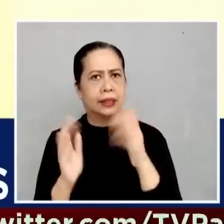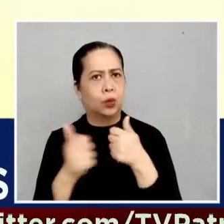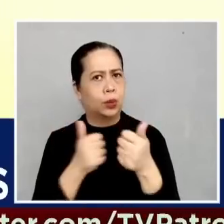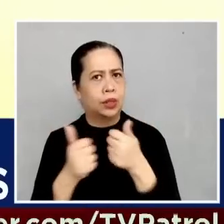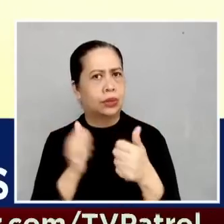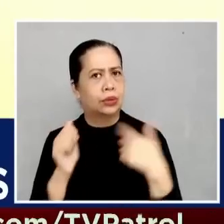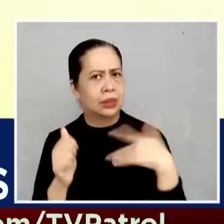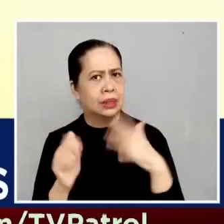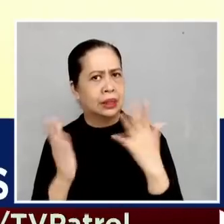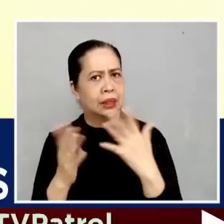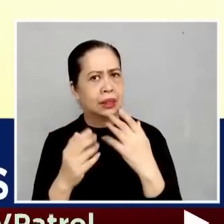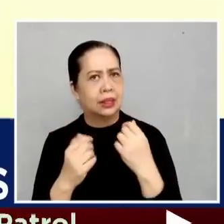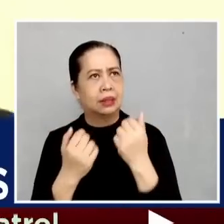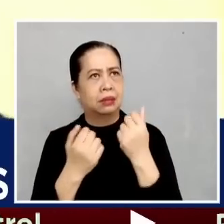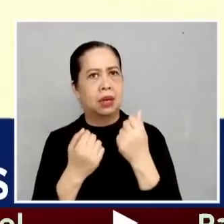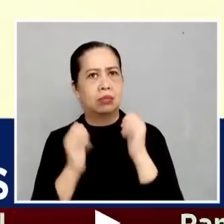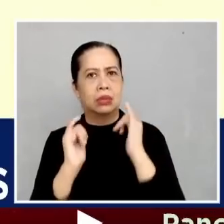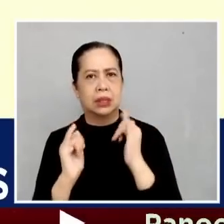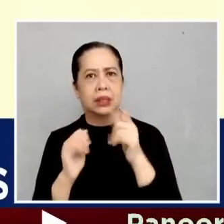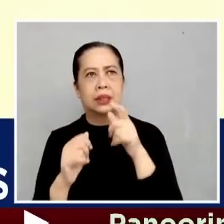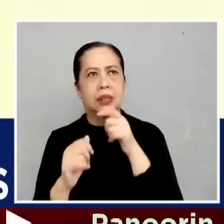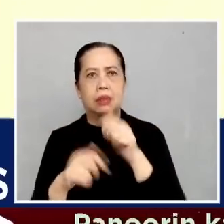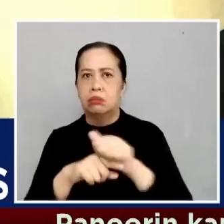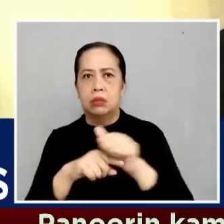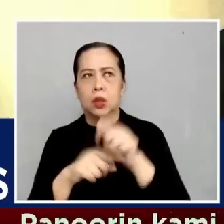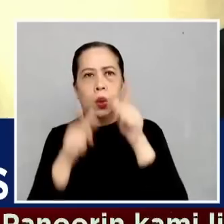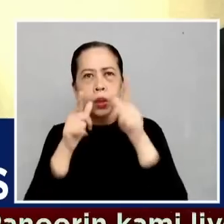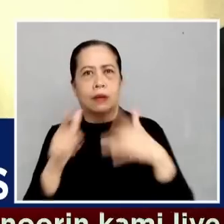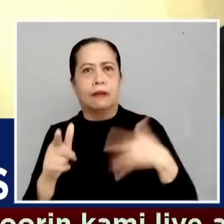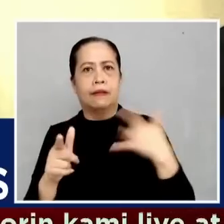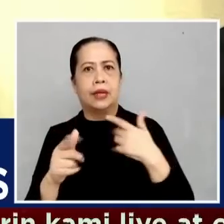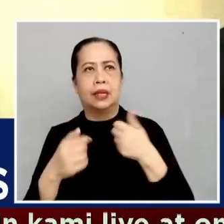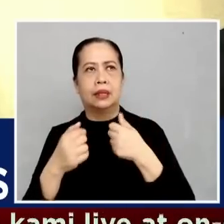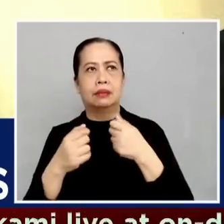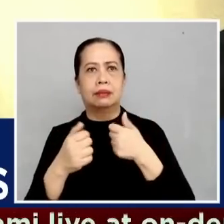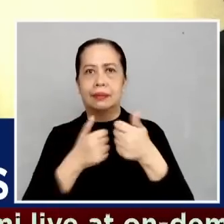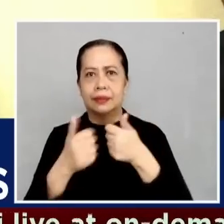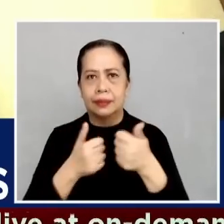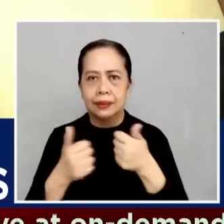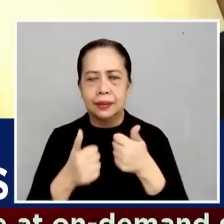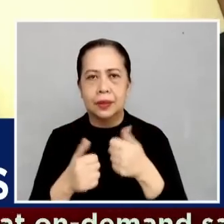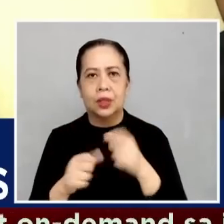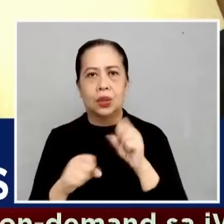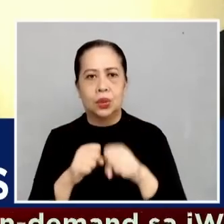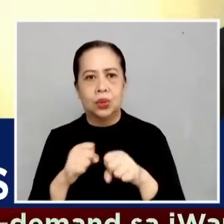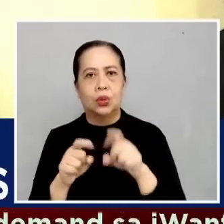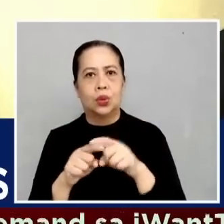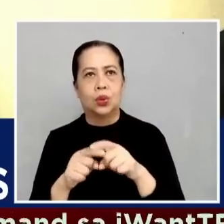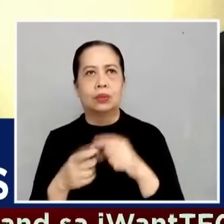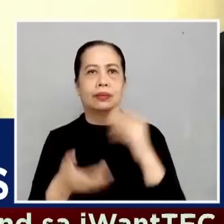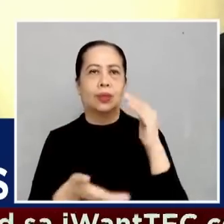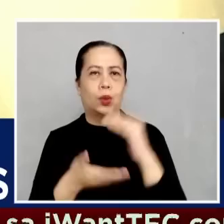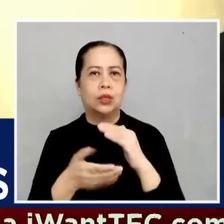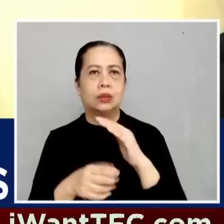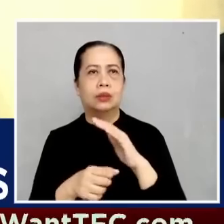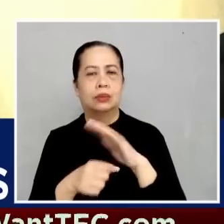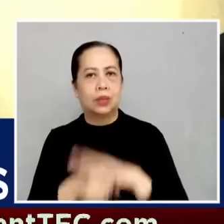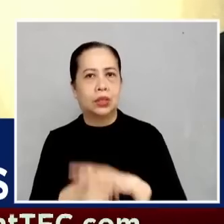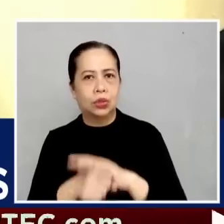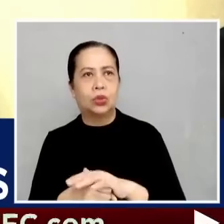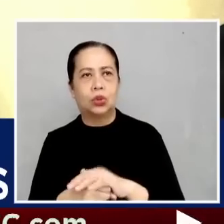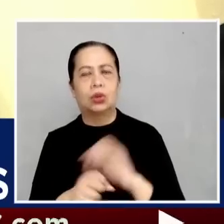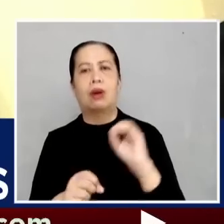po masanay kami sa ganung feelings. Para bawas pressure, ganun, pagdating ng